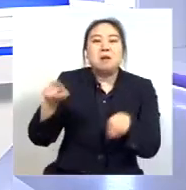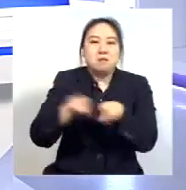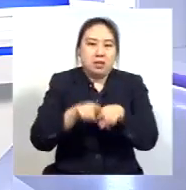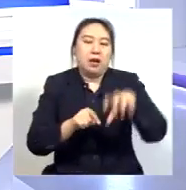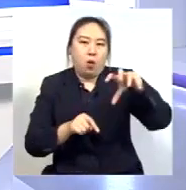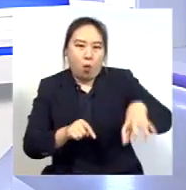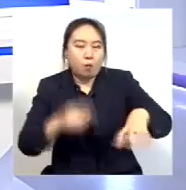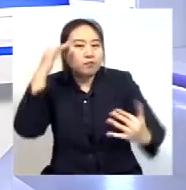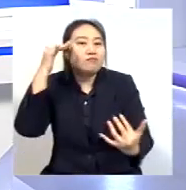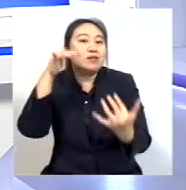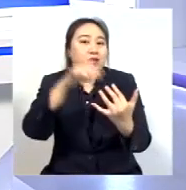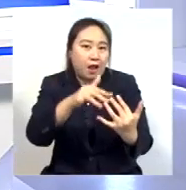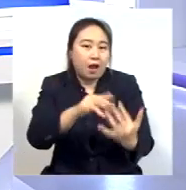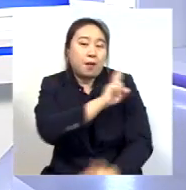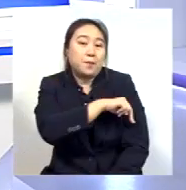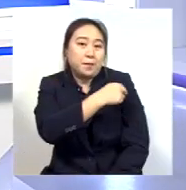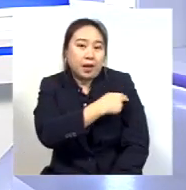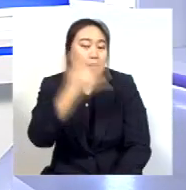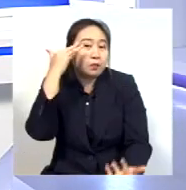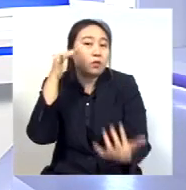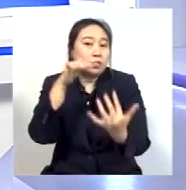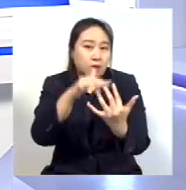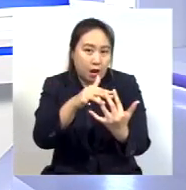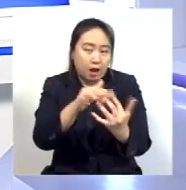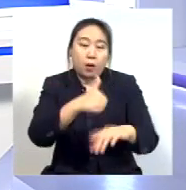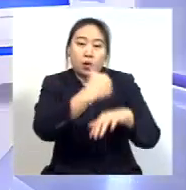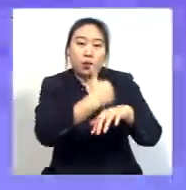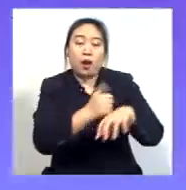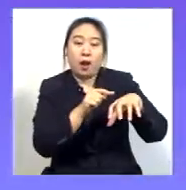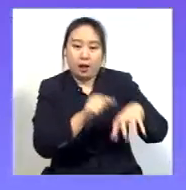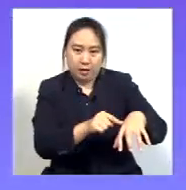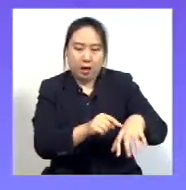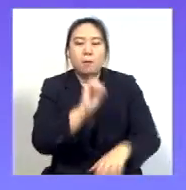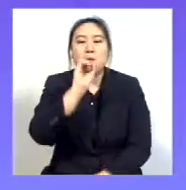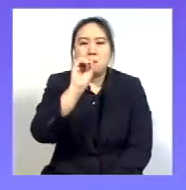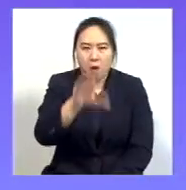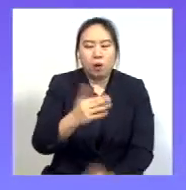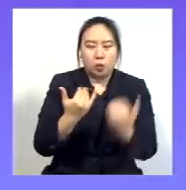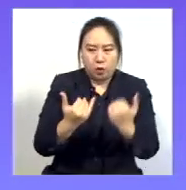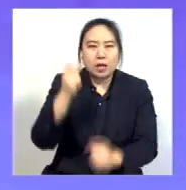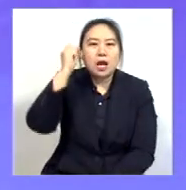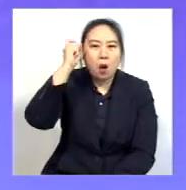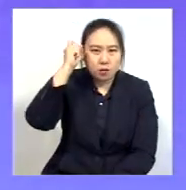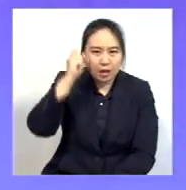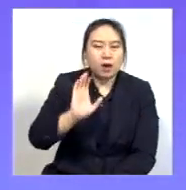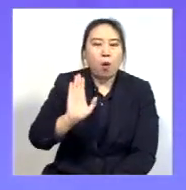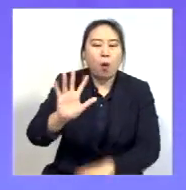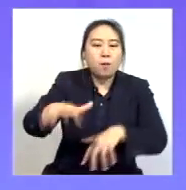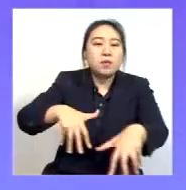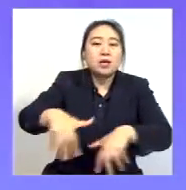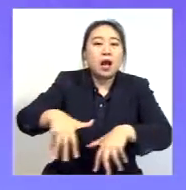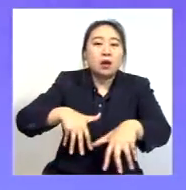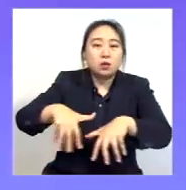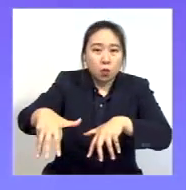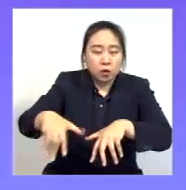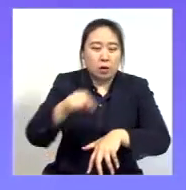รมสุขภาพจิตเองค่ะนายแพทย์เกียรติภูมิวงรจิตนะคะอธิบดีกรมสุขภาพจิตบอกว่าเข้าใจนะถึงความรู้สึกของประชาชนต่อเห